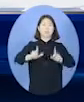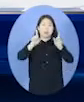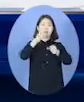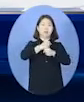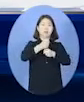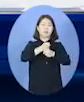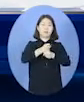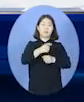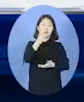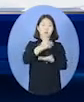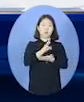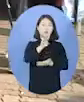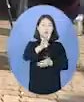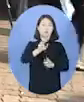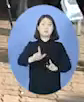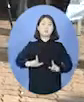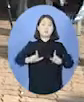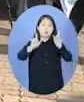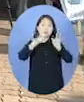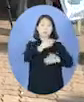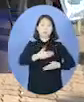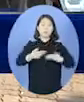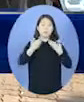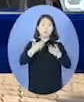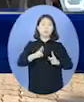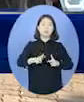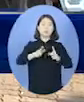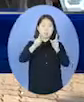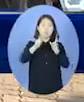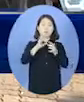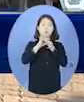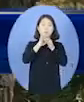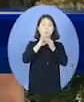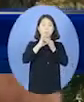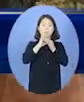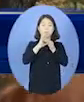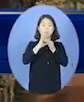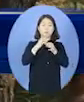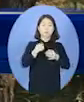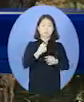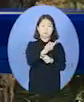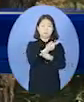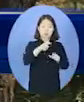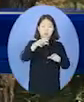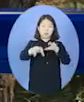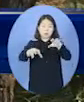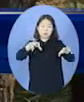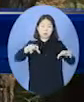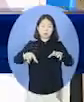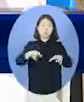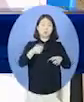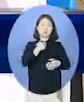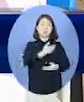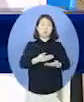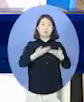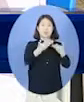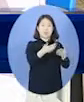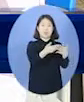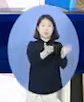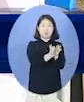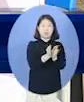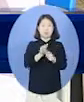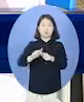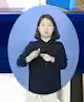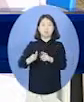V-Day를 열었습니다. 천안 V-Day는 자원봉사의 날을 지정해 다양한 장소에서 단체와 일반